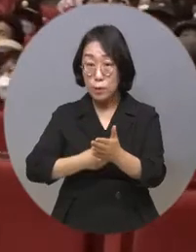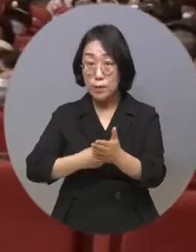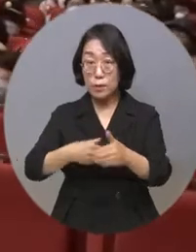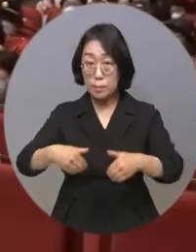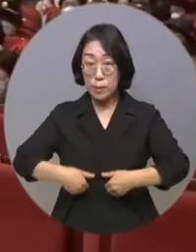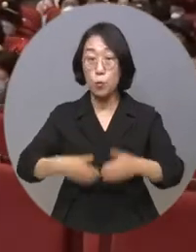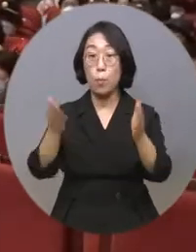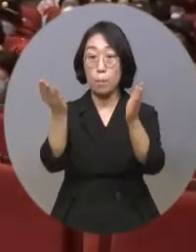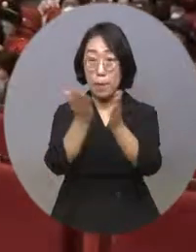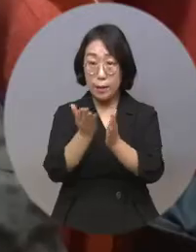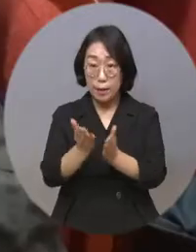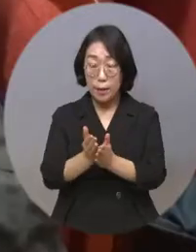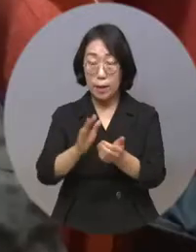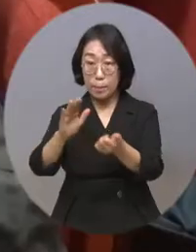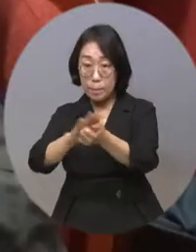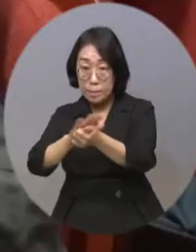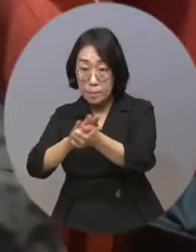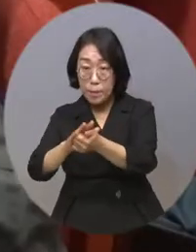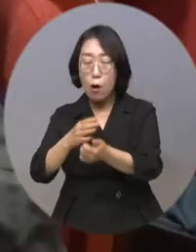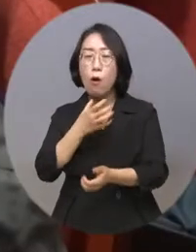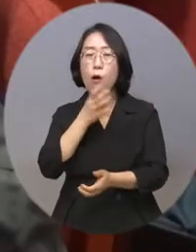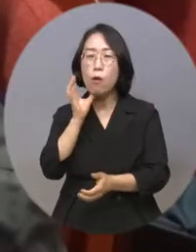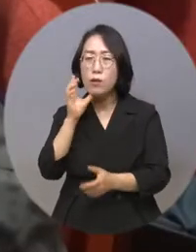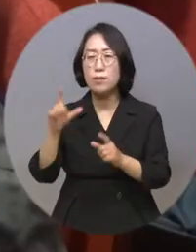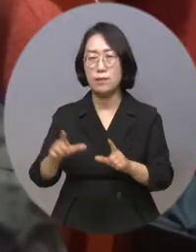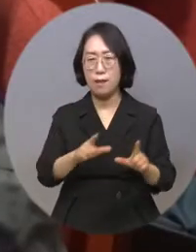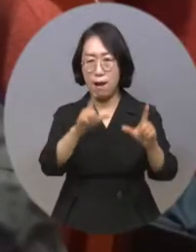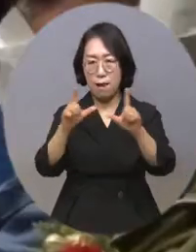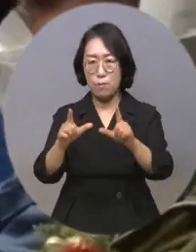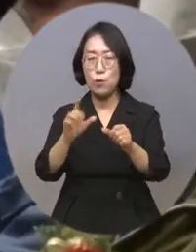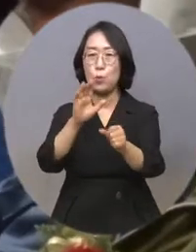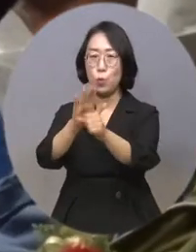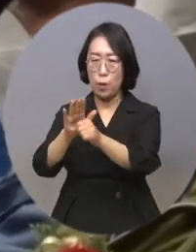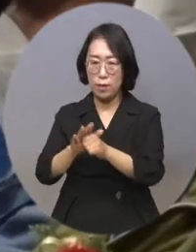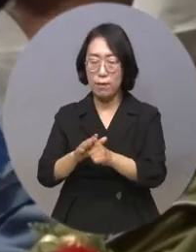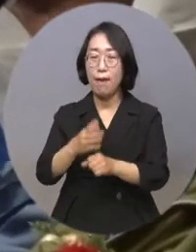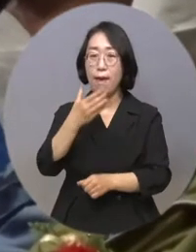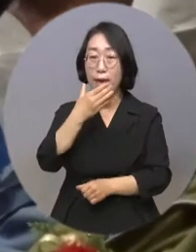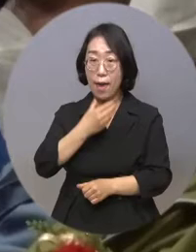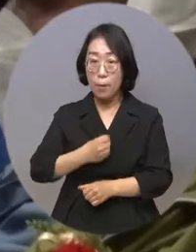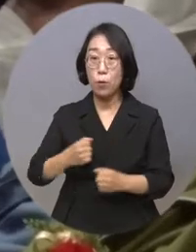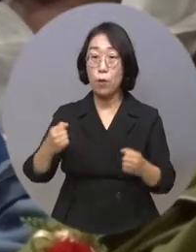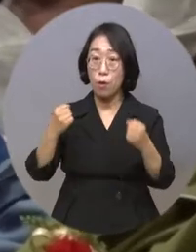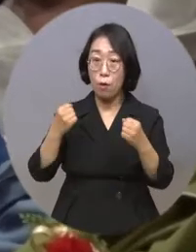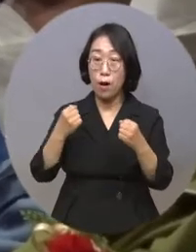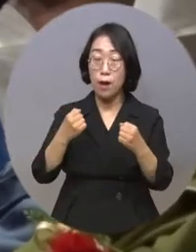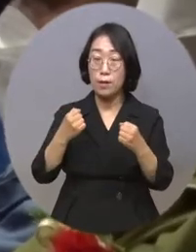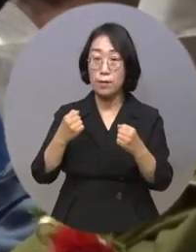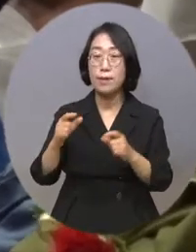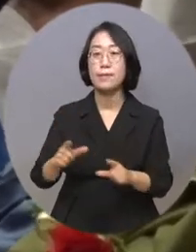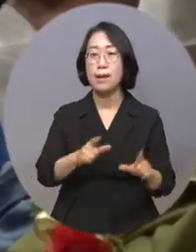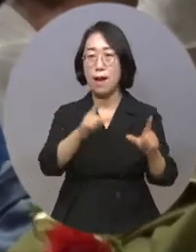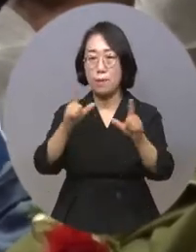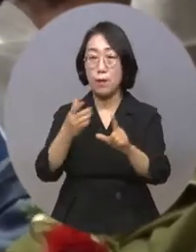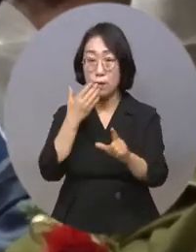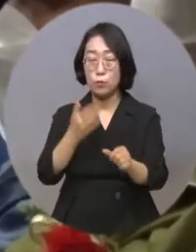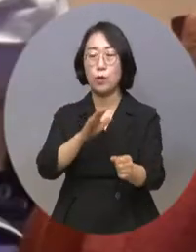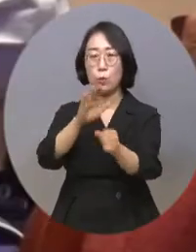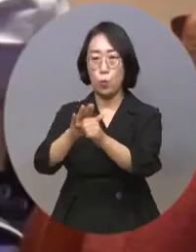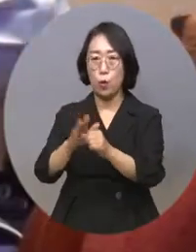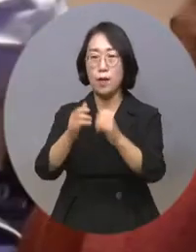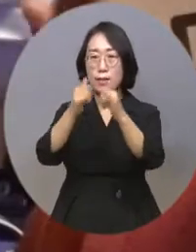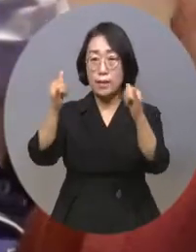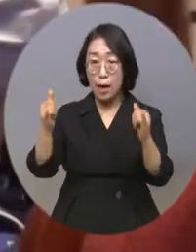체계적으로 대응하여 어르신들의 삶의 질을 향상하고 행복하고 건강한 노후를 보내실 수 있도록